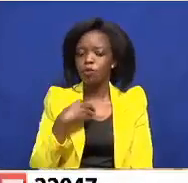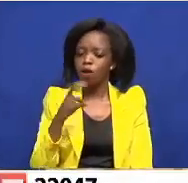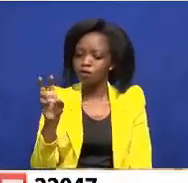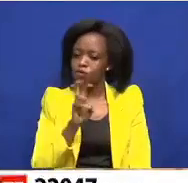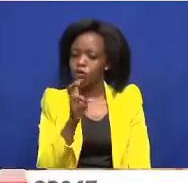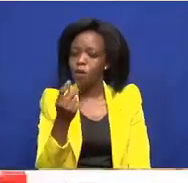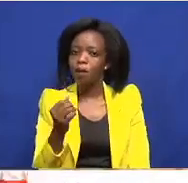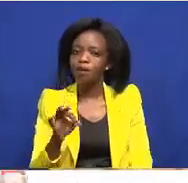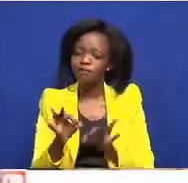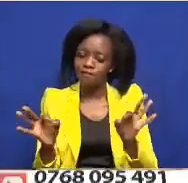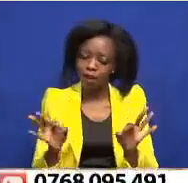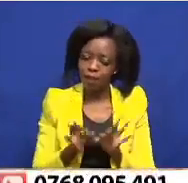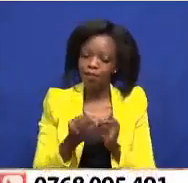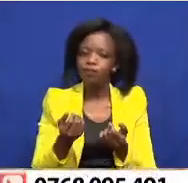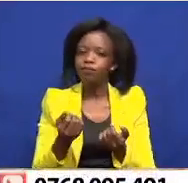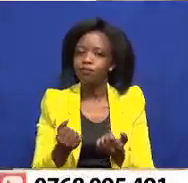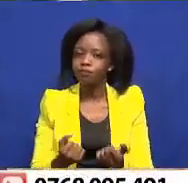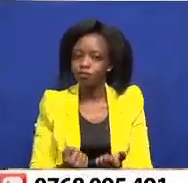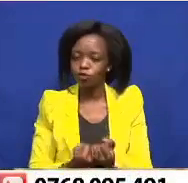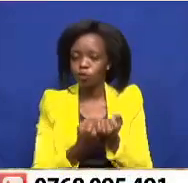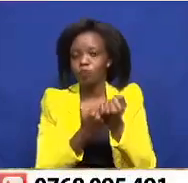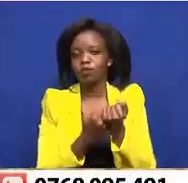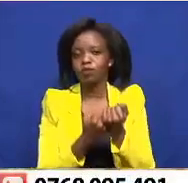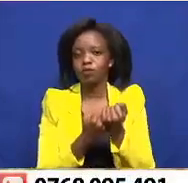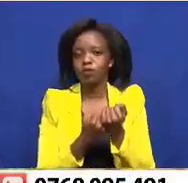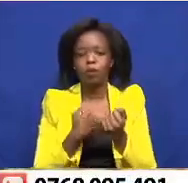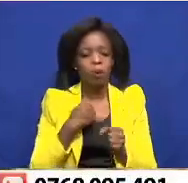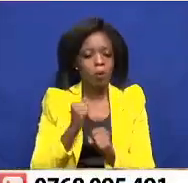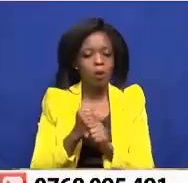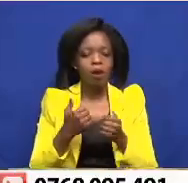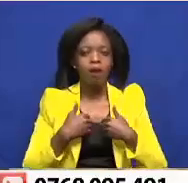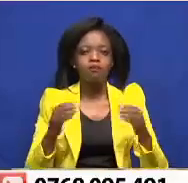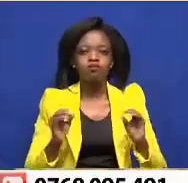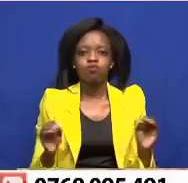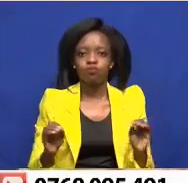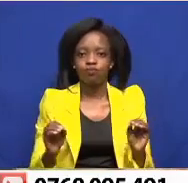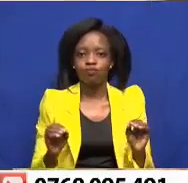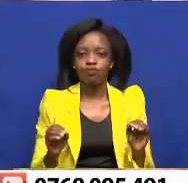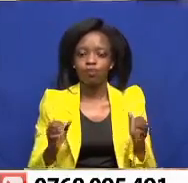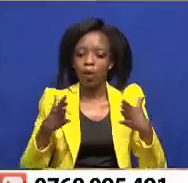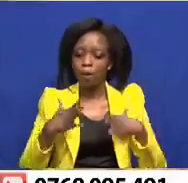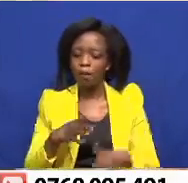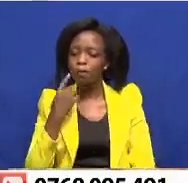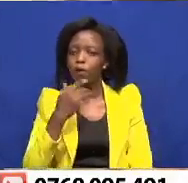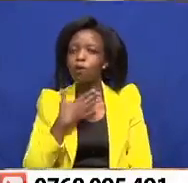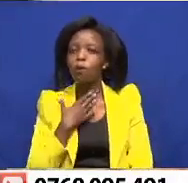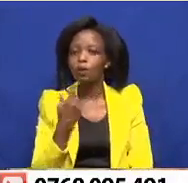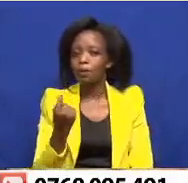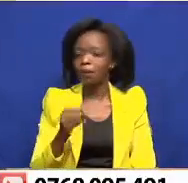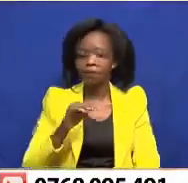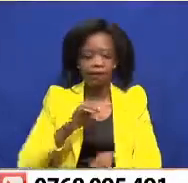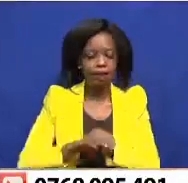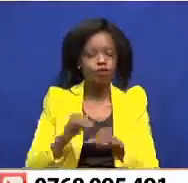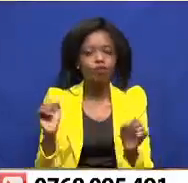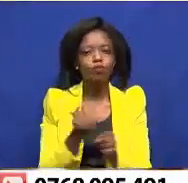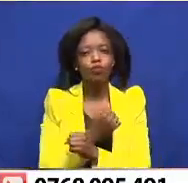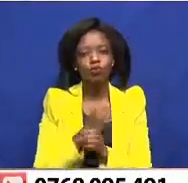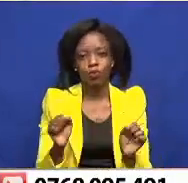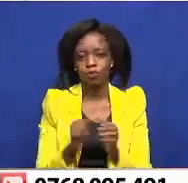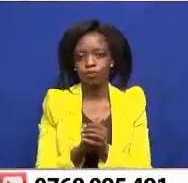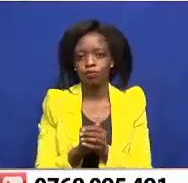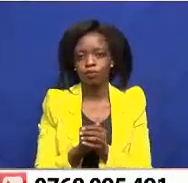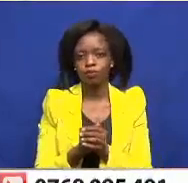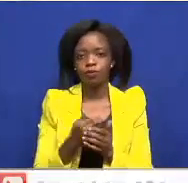tunatafuta tulishe familia zetu kama hakuna hivyo si tuko jobless wenye wanatudaisha hawatapata chochote tujui kwenye